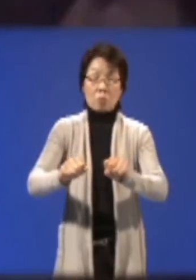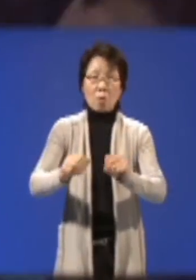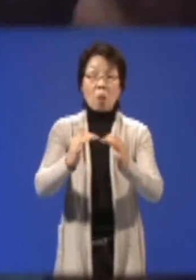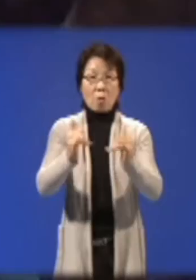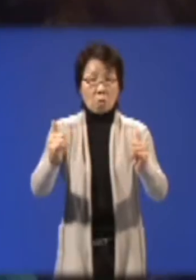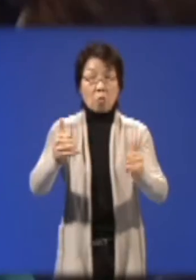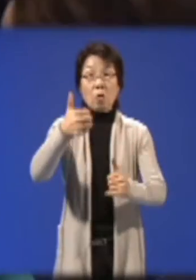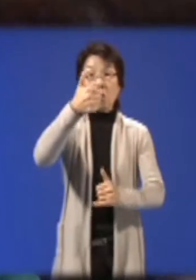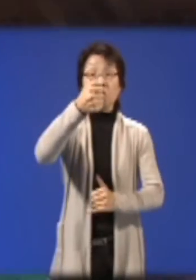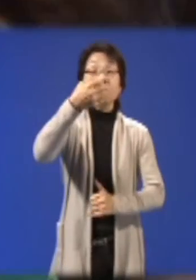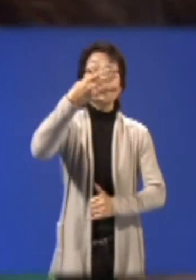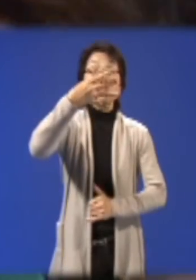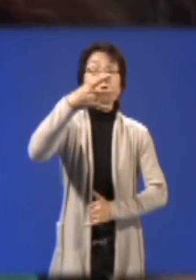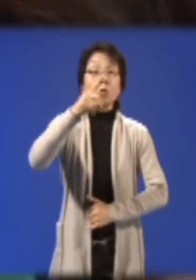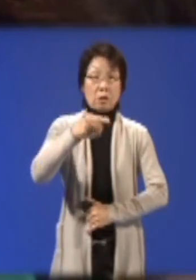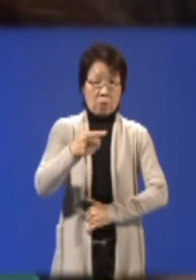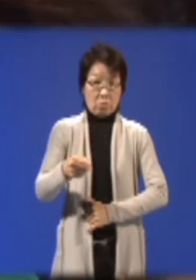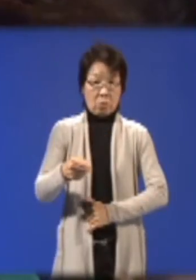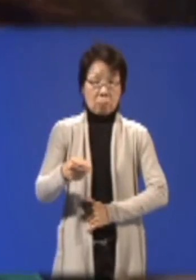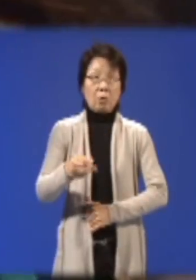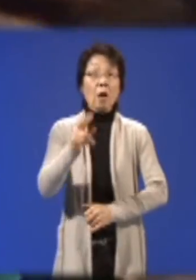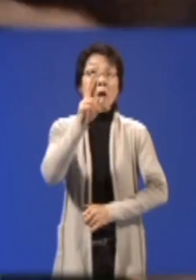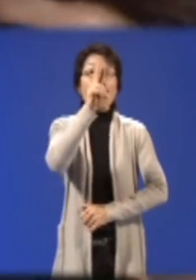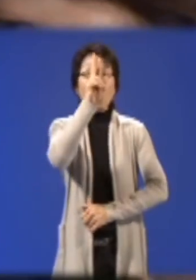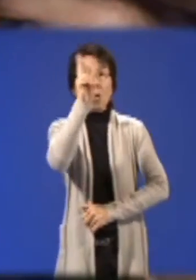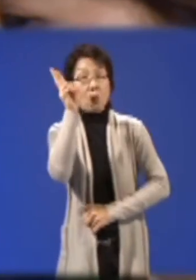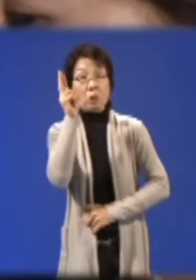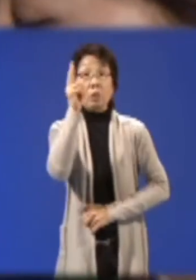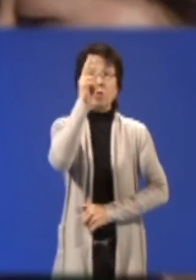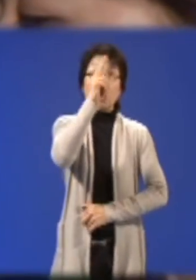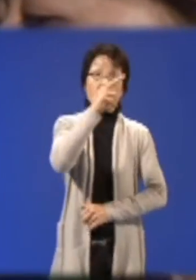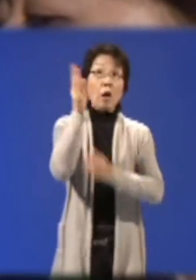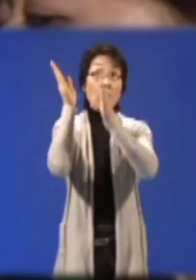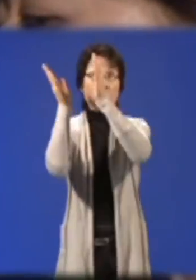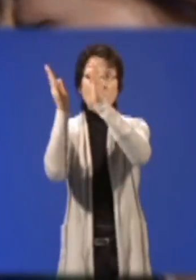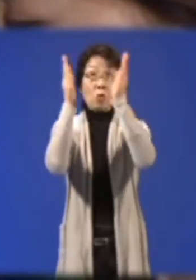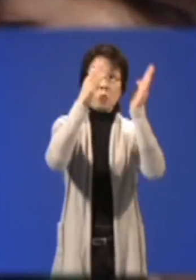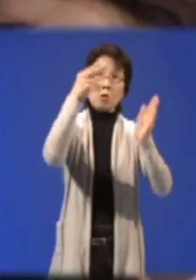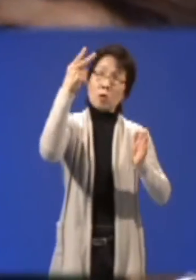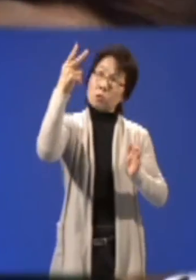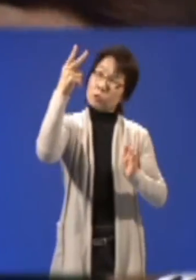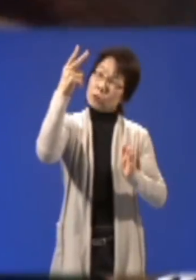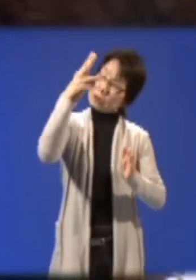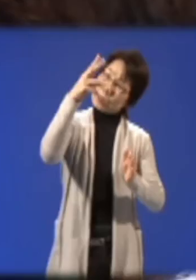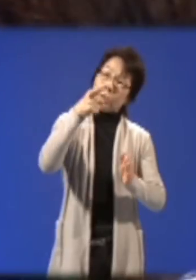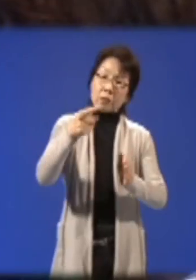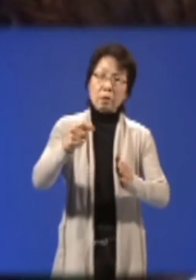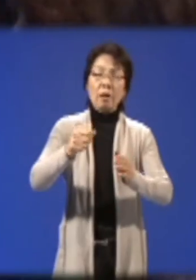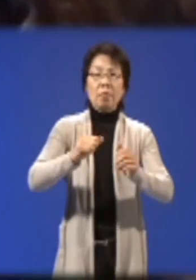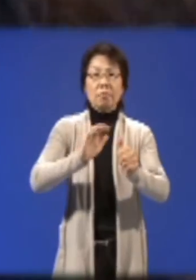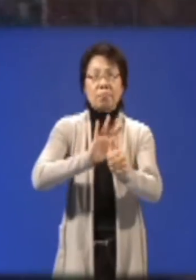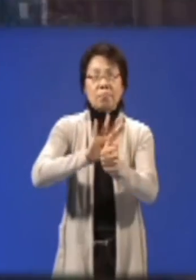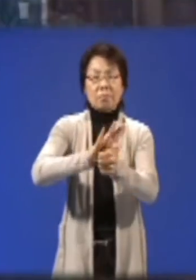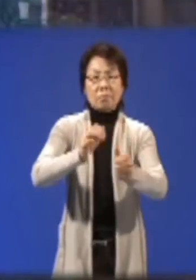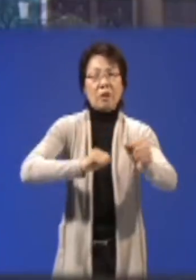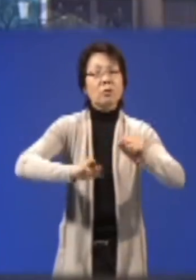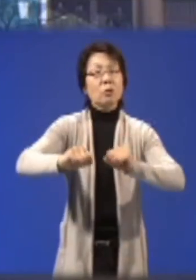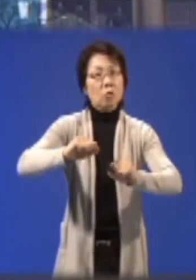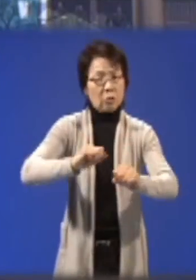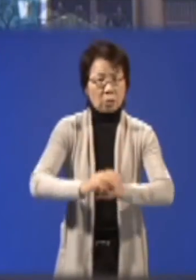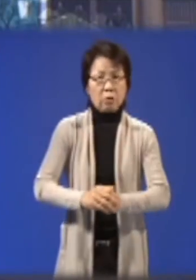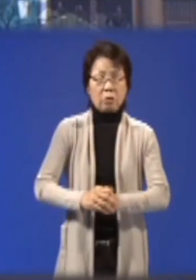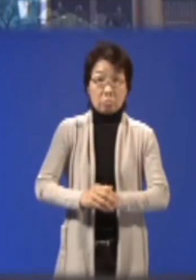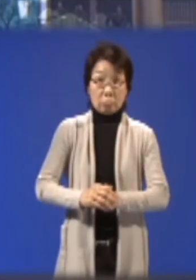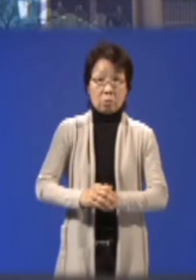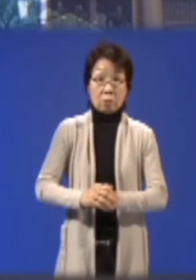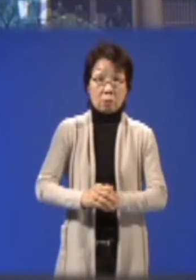のは54人、午前と午後それぞれ2人から3人で活動しているんです。 見